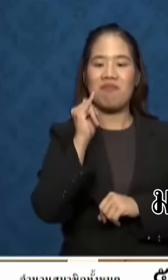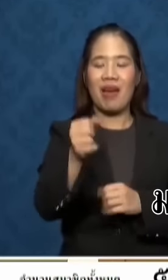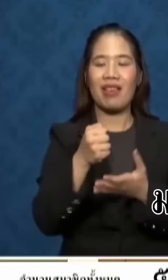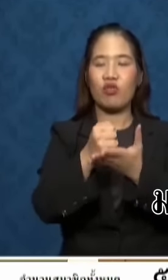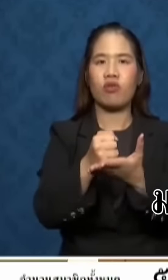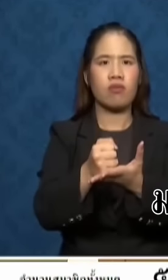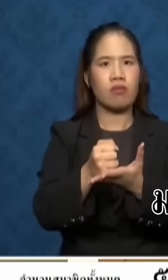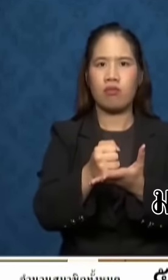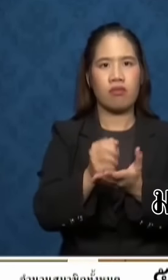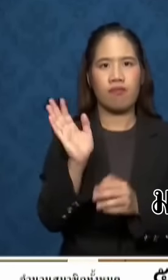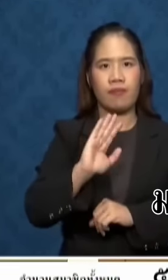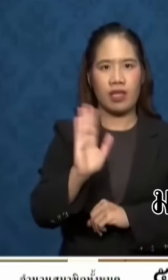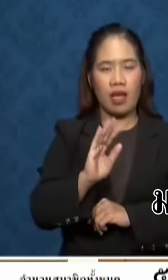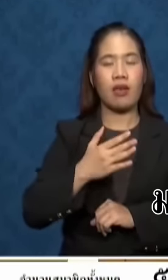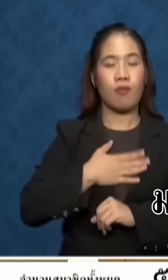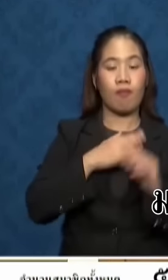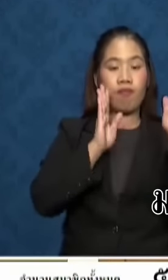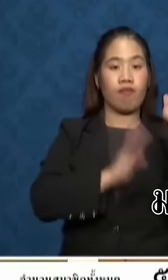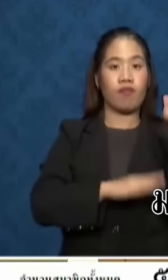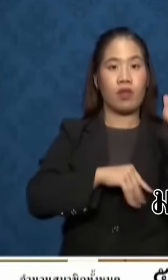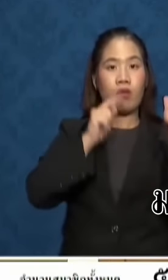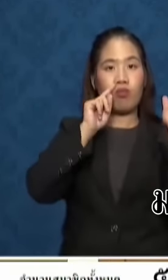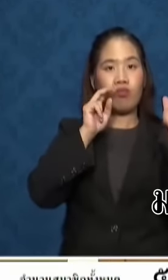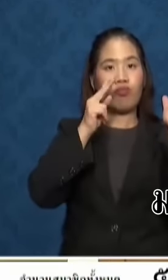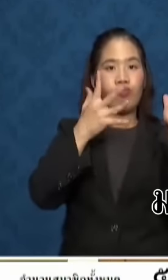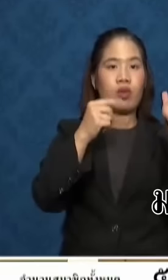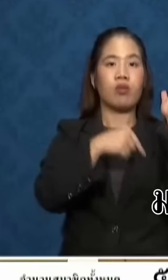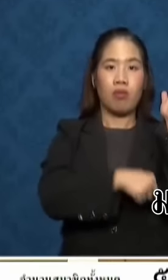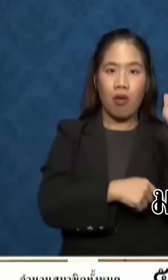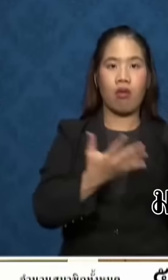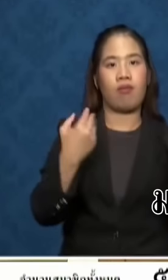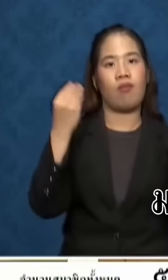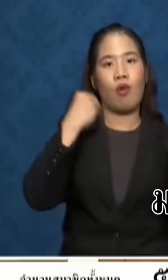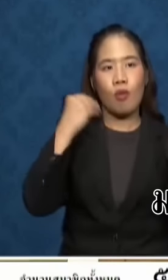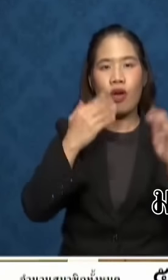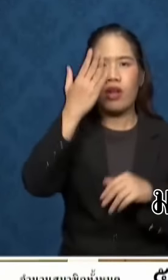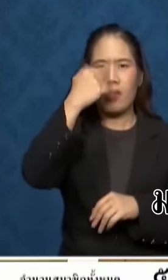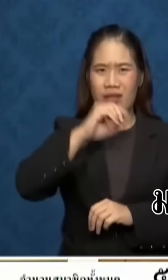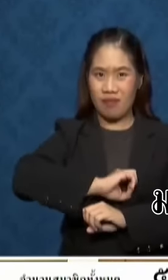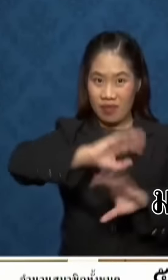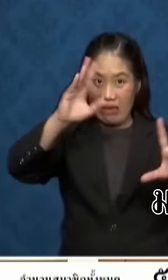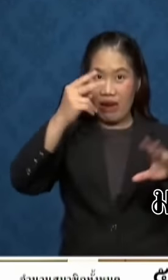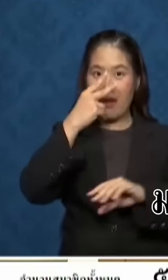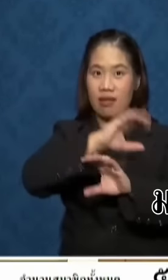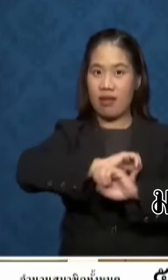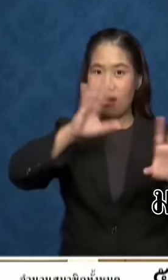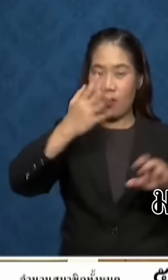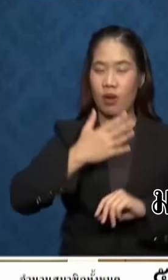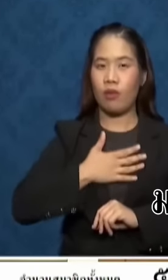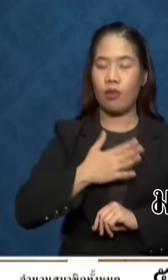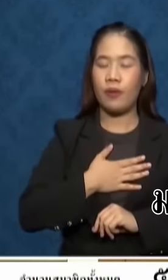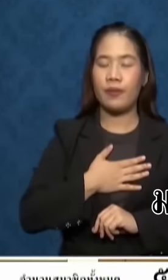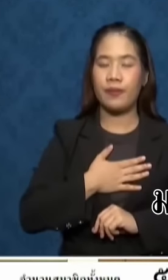ครับการนผมลไปพ้นที่จะหวดทนิภาคใต้หหลนะครับผมวเป็นเคื่ประจzech historiansทดีอยู่แล้นะครัผมว่า